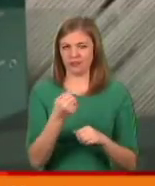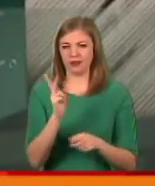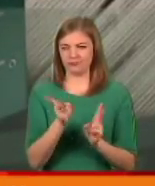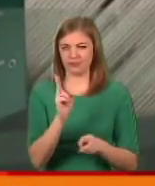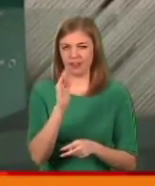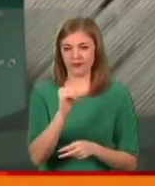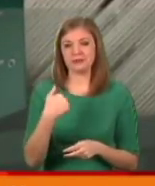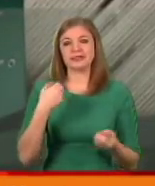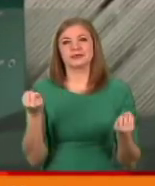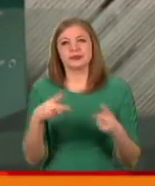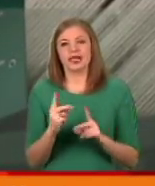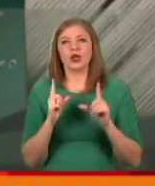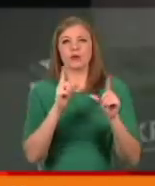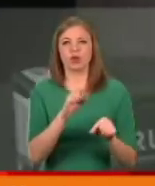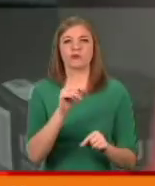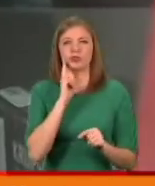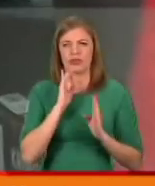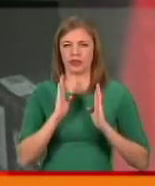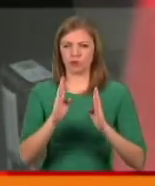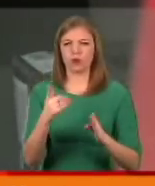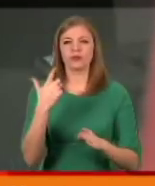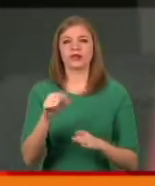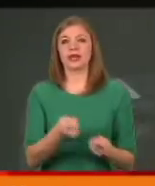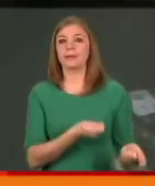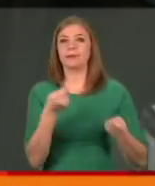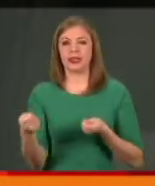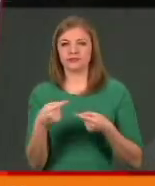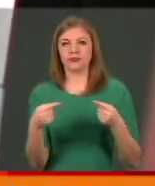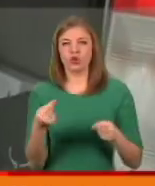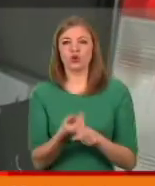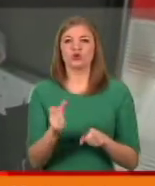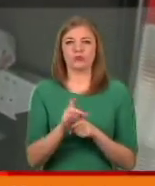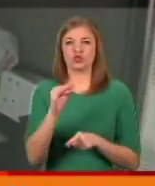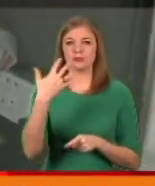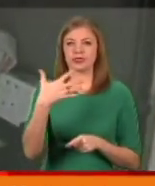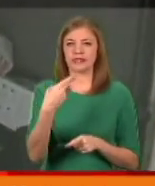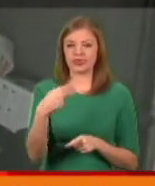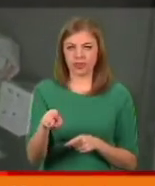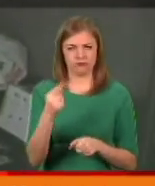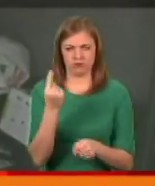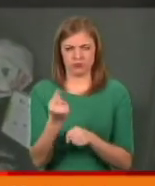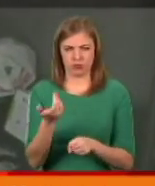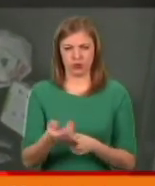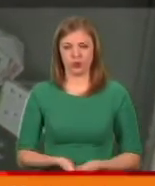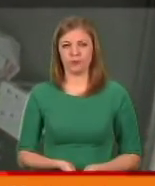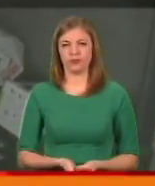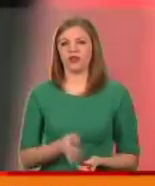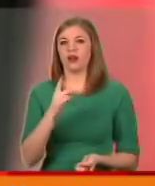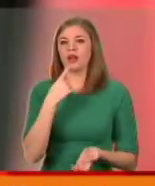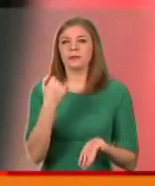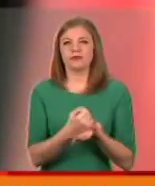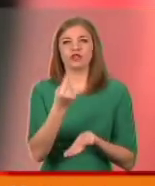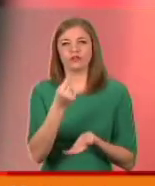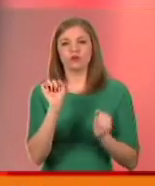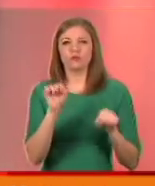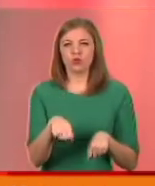Ми спеціально поїхали зеленим коридором, де перевезення вантажу дорожче за 50 євро під забороною. Для підтвердження вартості,